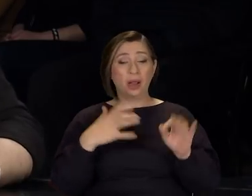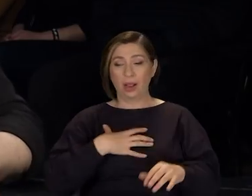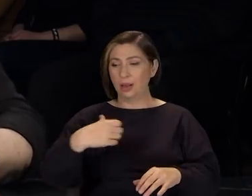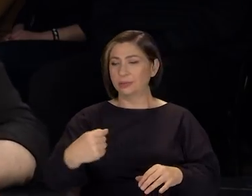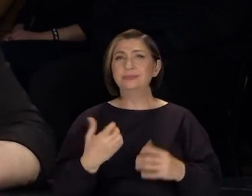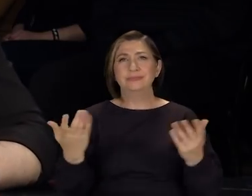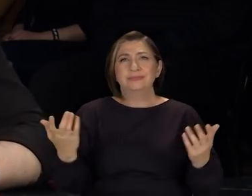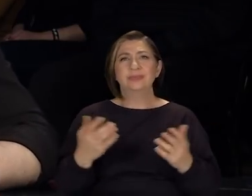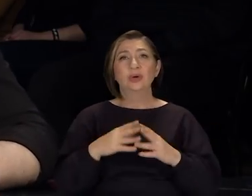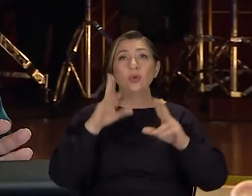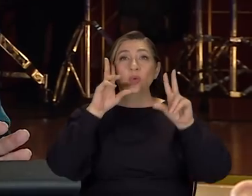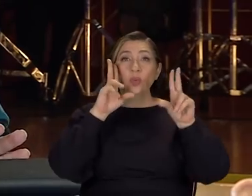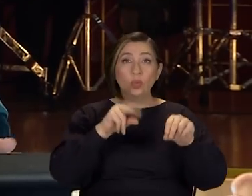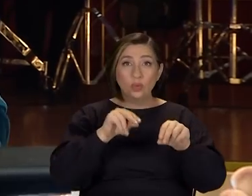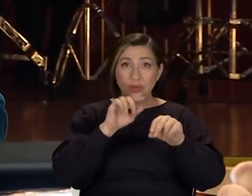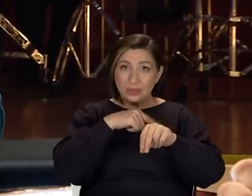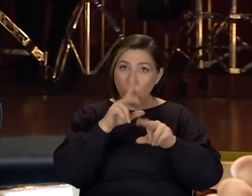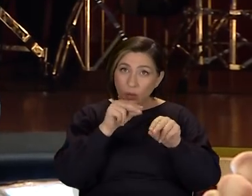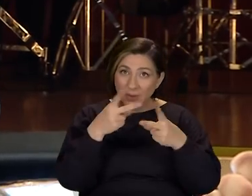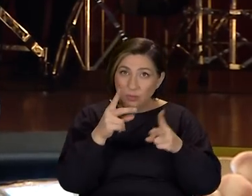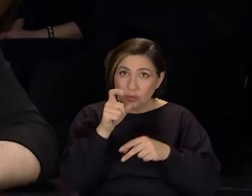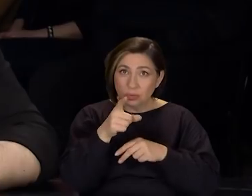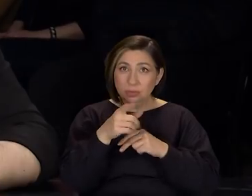alırlar. Uyuduğun zaman uyuyabiliyor musun?